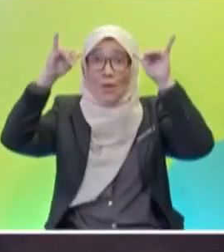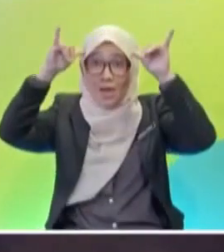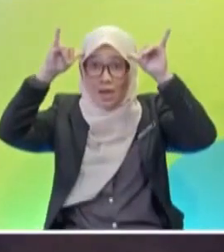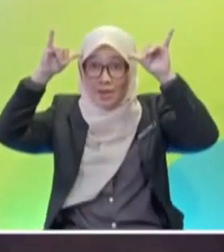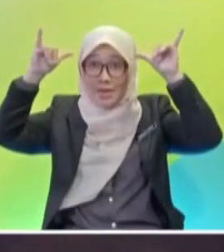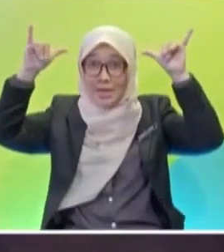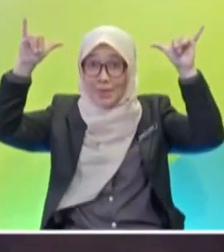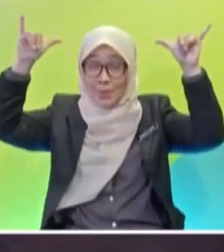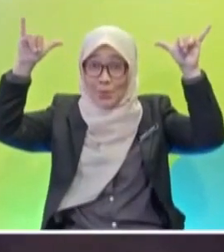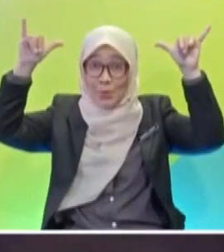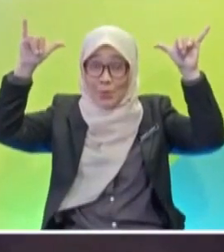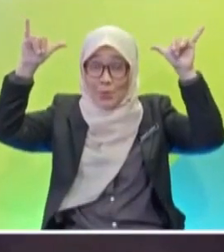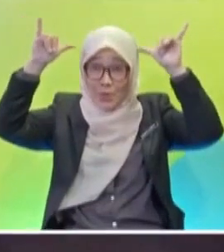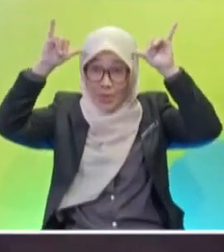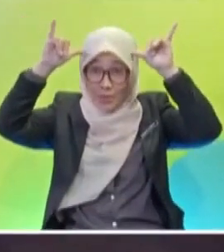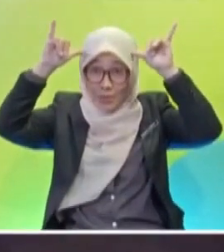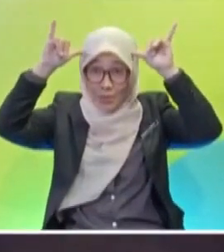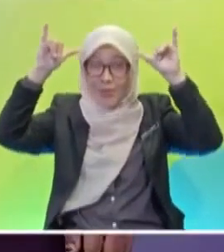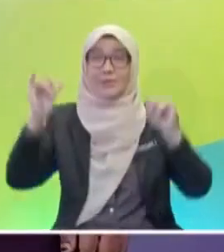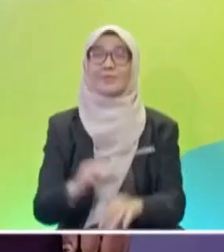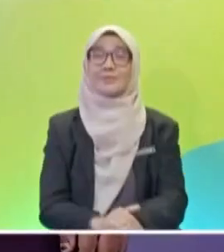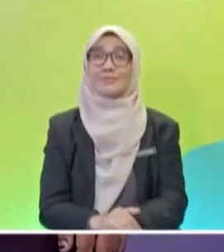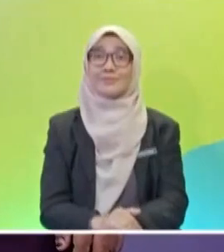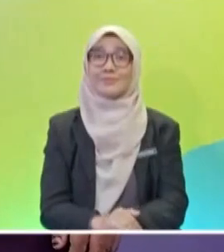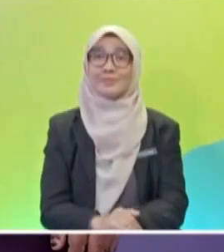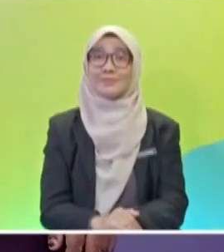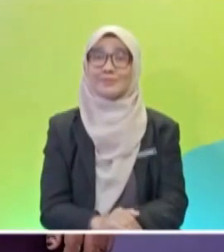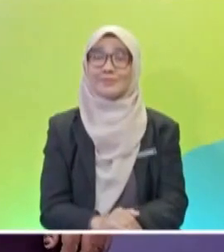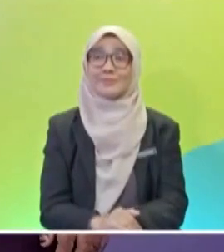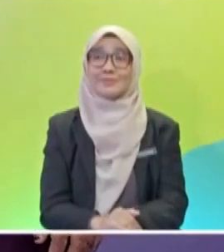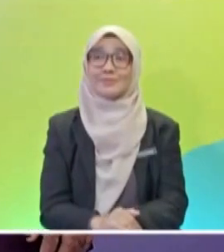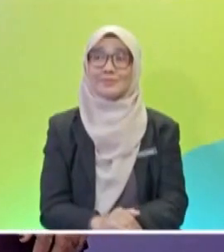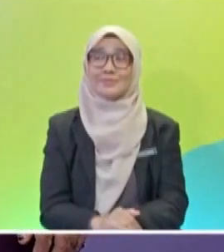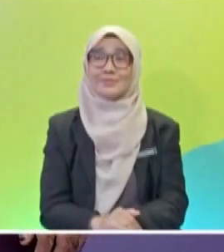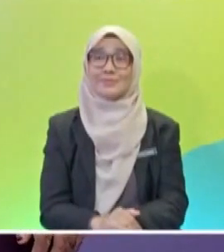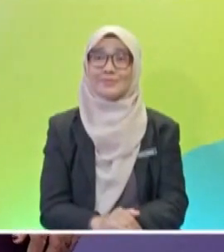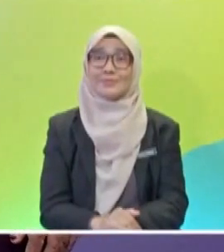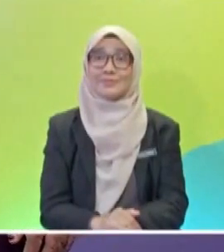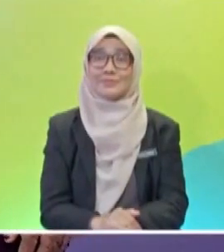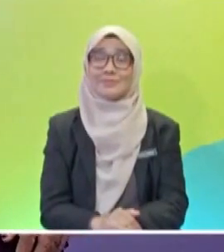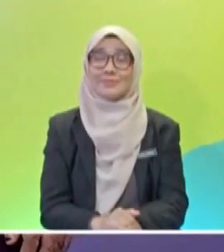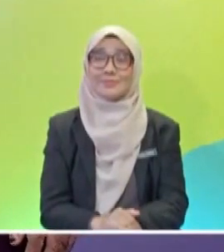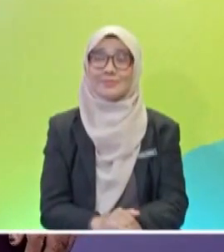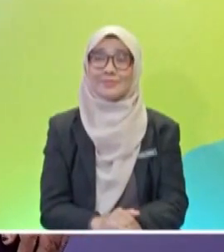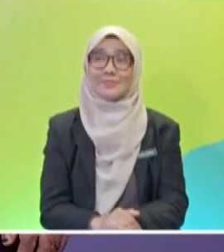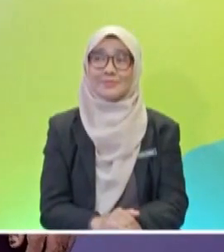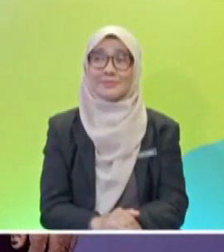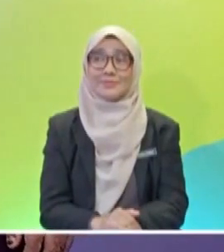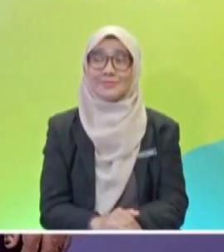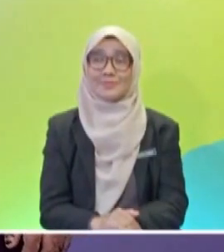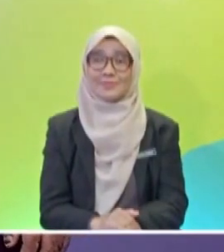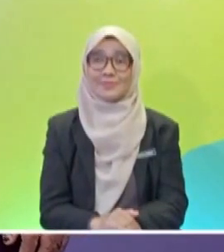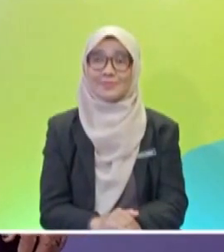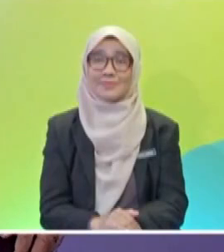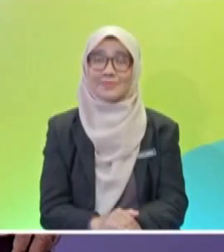oke kita lihat apakah bunyi hewan tersebut Oke tadi kita udah dengar bunyi